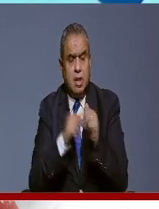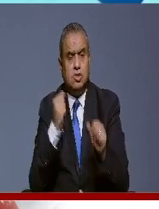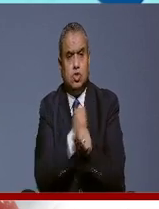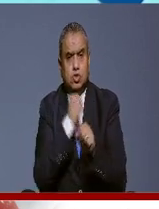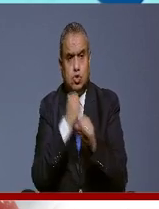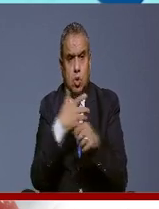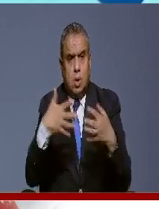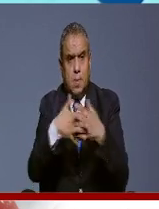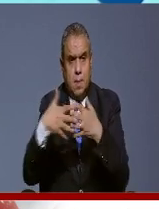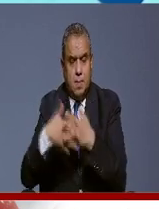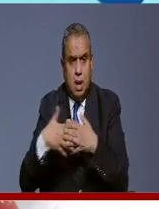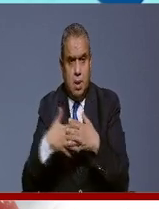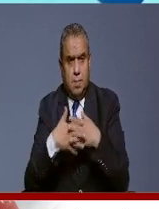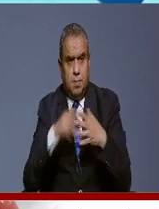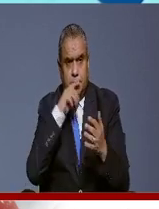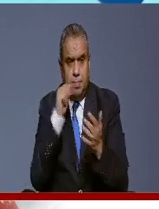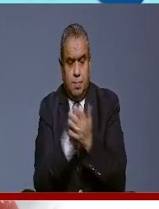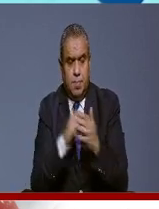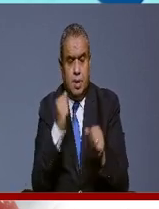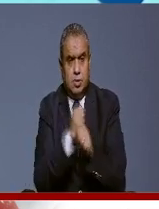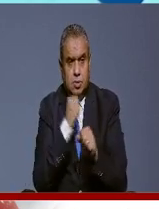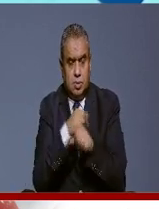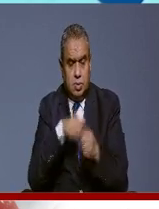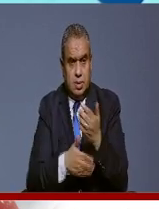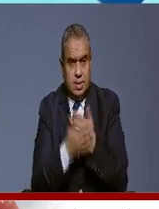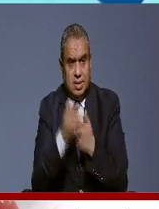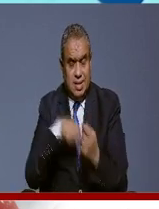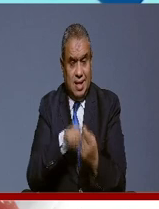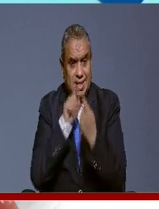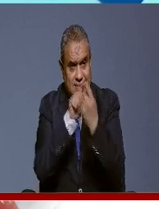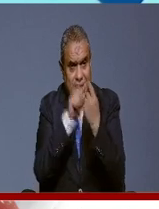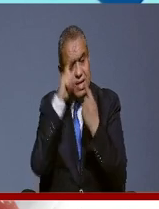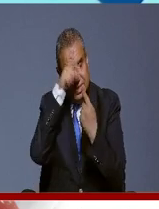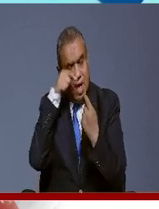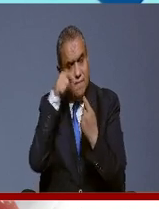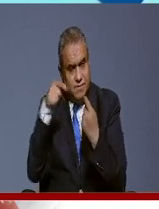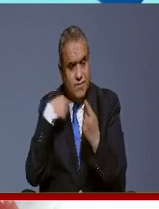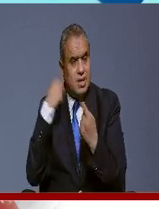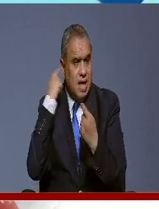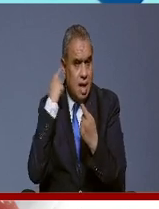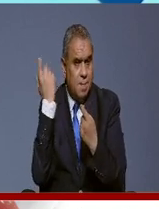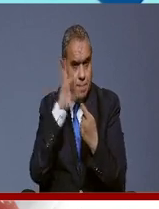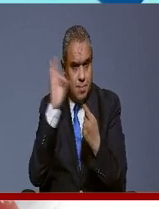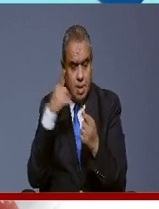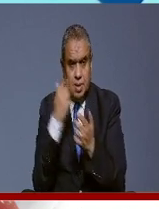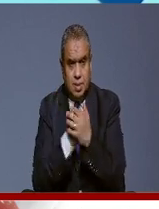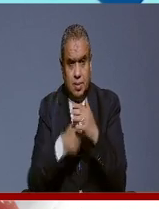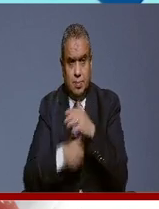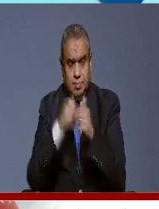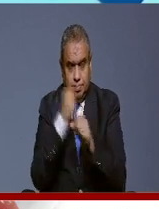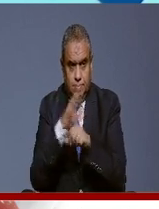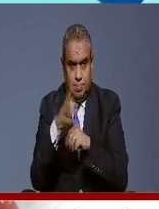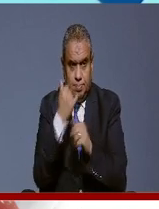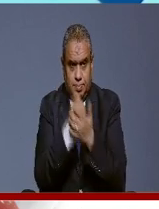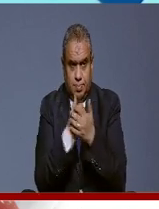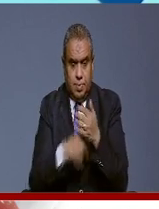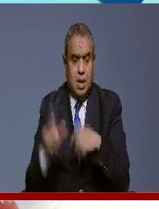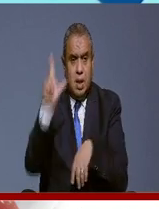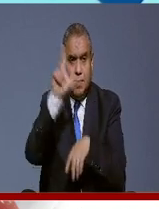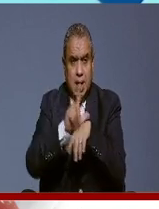ان احنا نشتغل دايما. لكن حضرتك تعلم جيدا ان هناك تحديات، تحديات هذه مثلا لما حضرتك انشات المجلس الاعلى